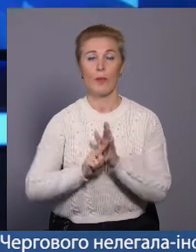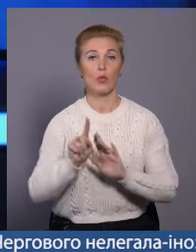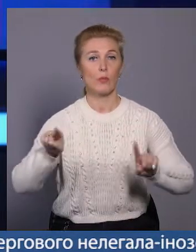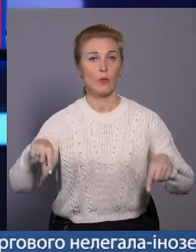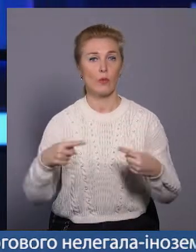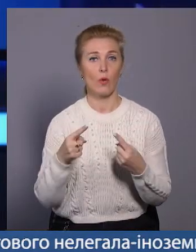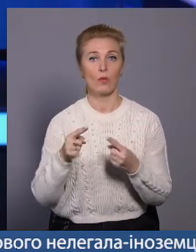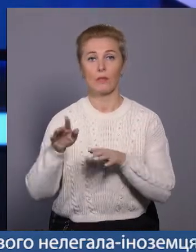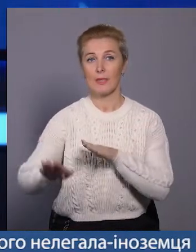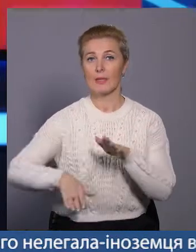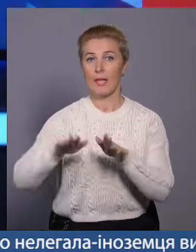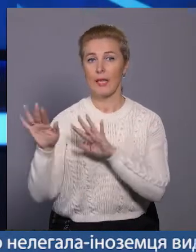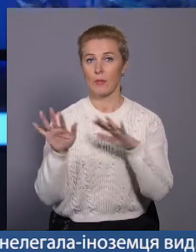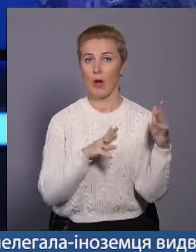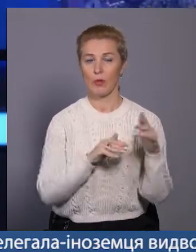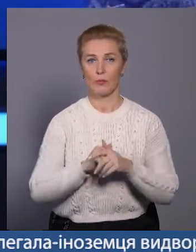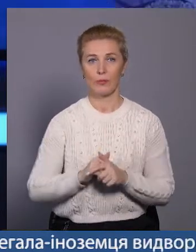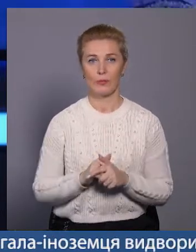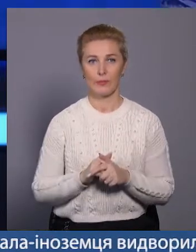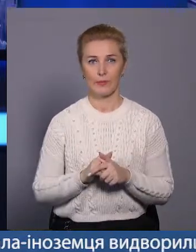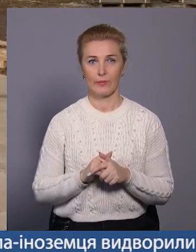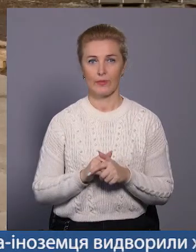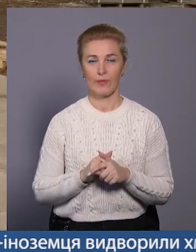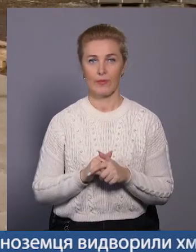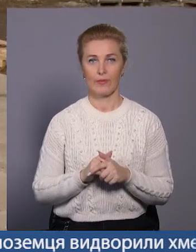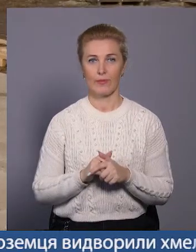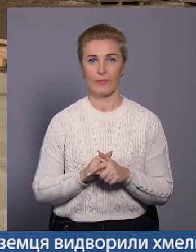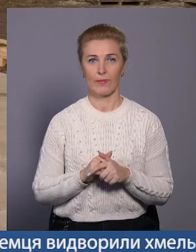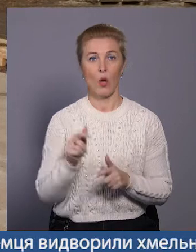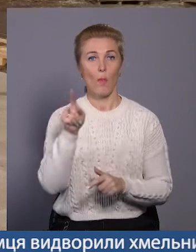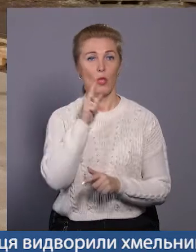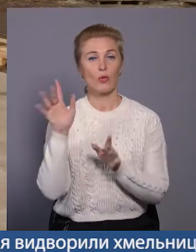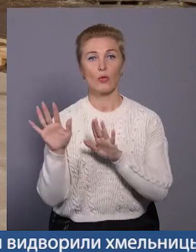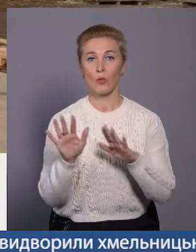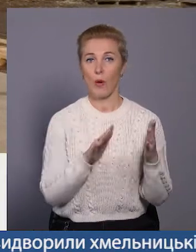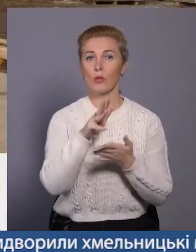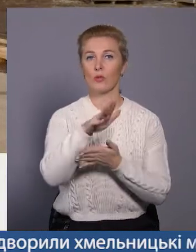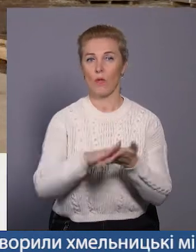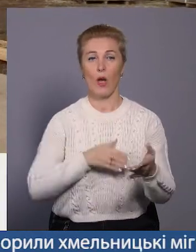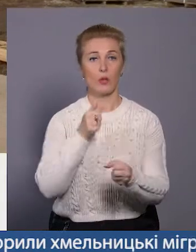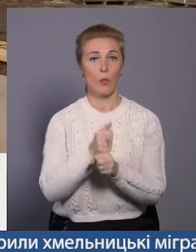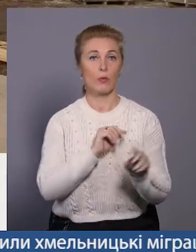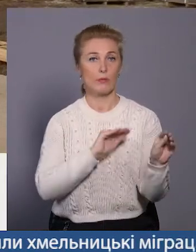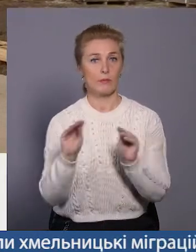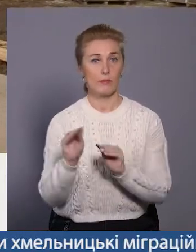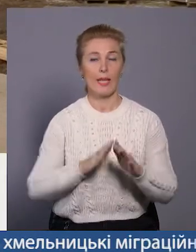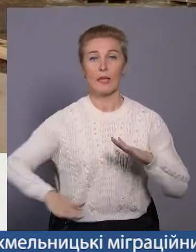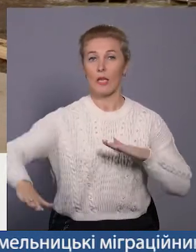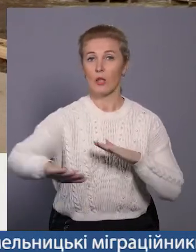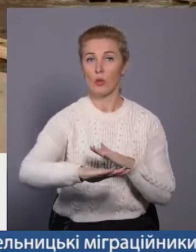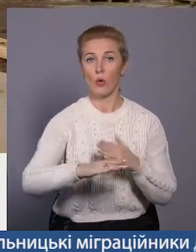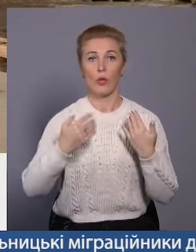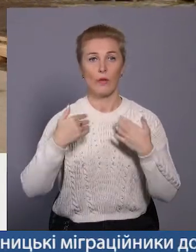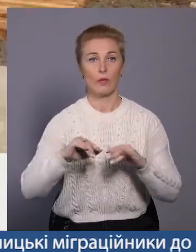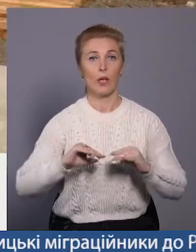створення скейт-парку. Карина Нестер, далі. У молодіжному парку тривають роботи з благоустрою території. Вже